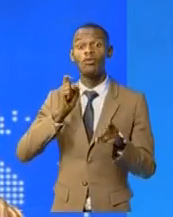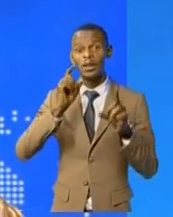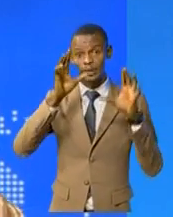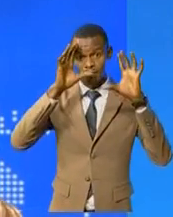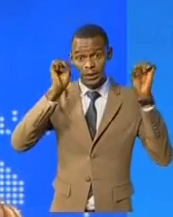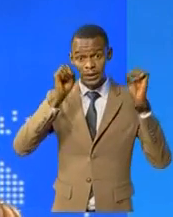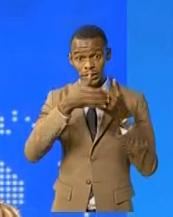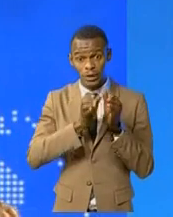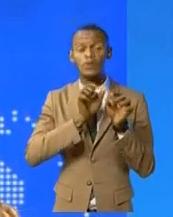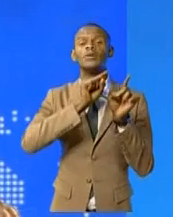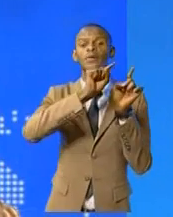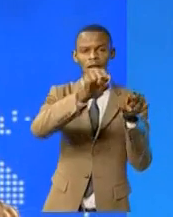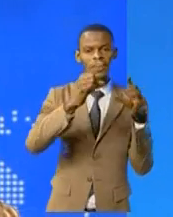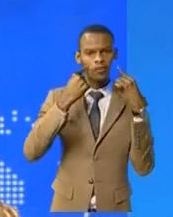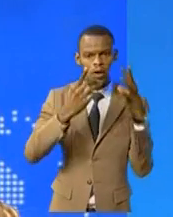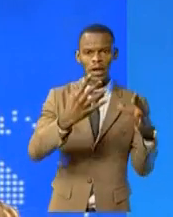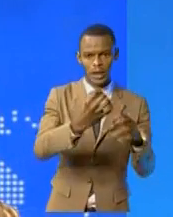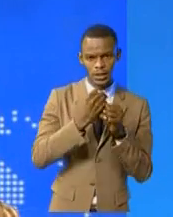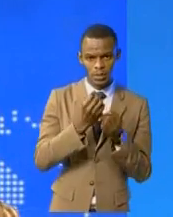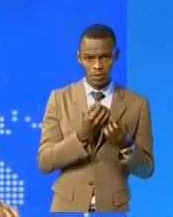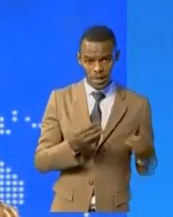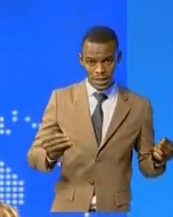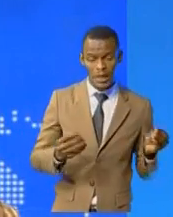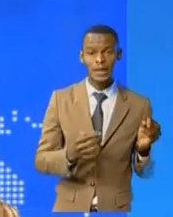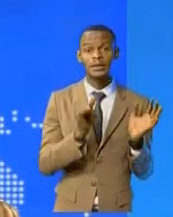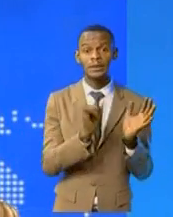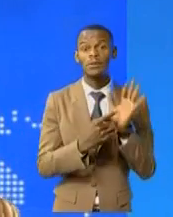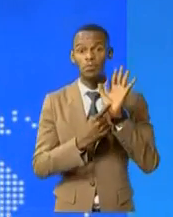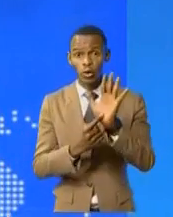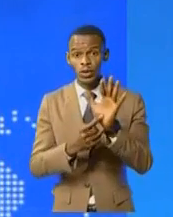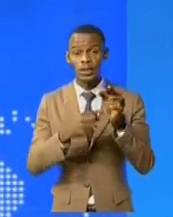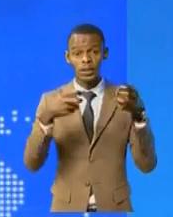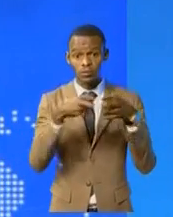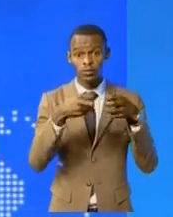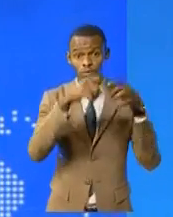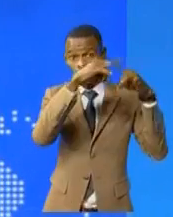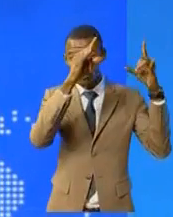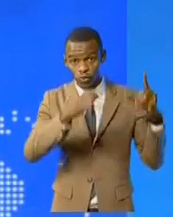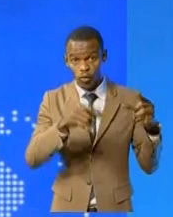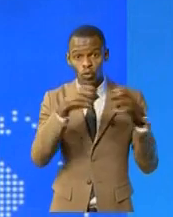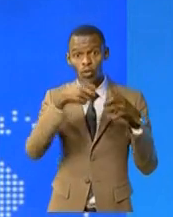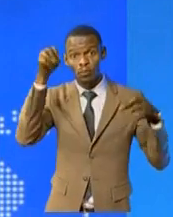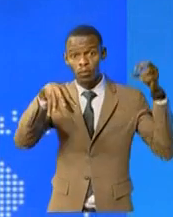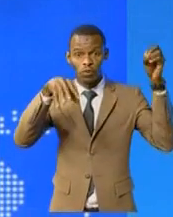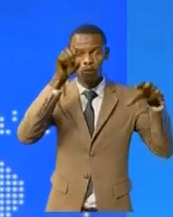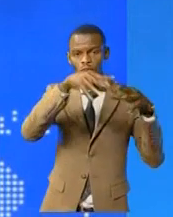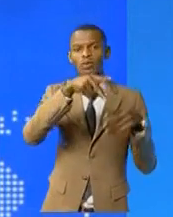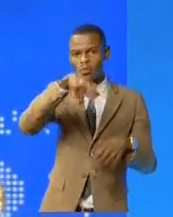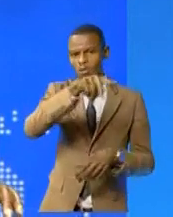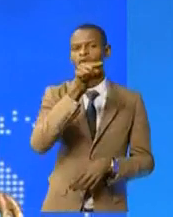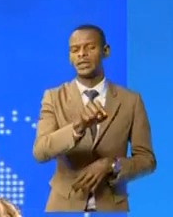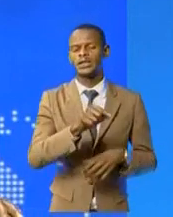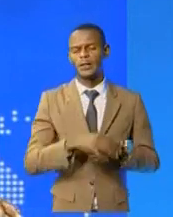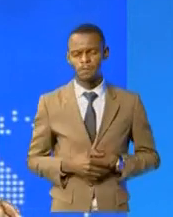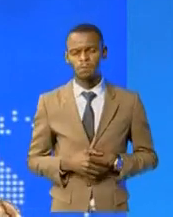réception. Ceci annonce la reprise de travaux qui va électrifier une grande partie de la province du Kasaï central.